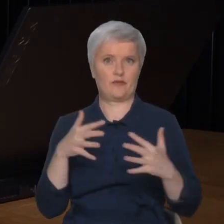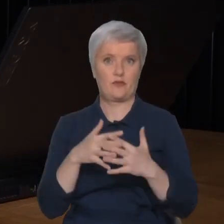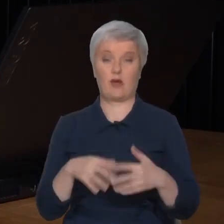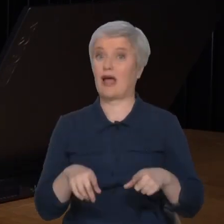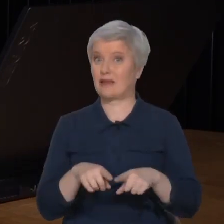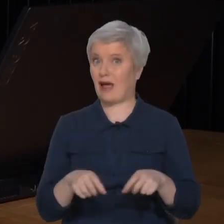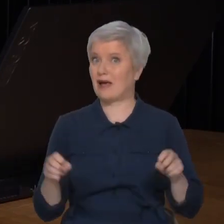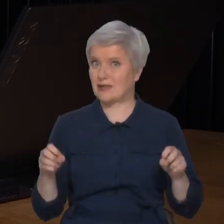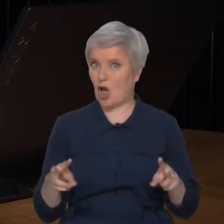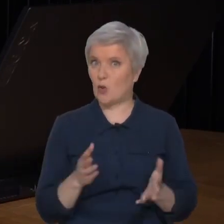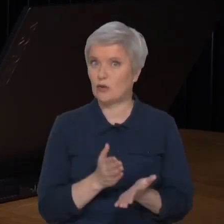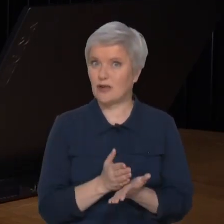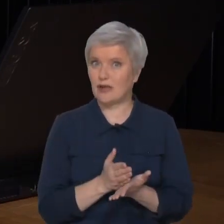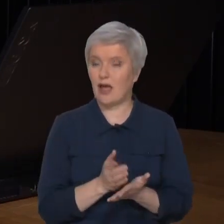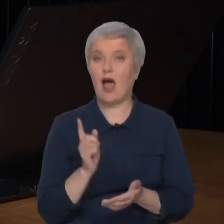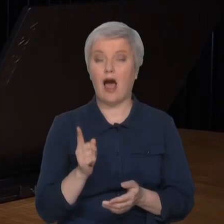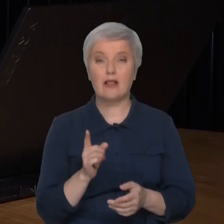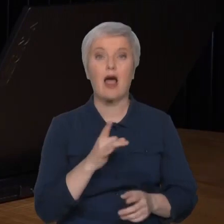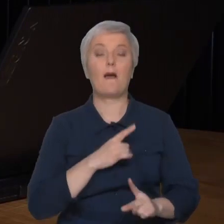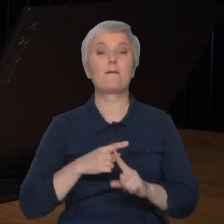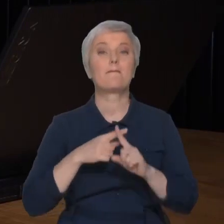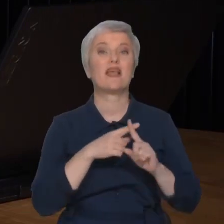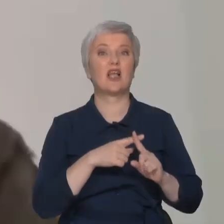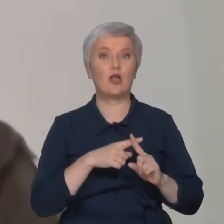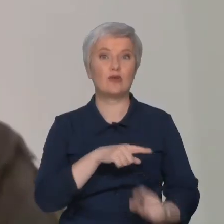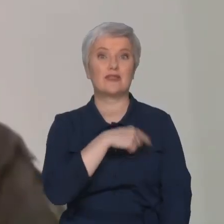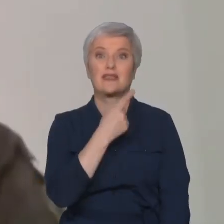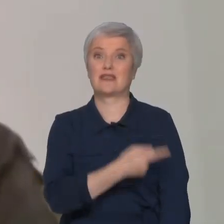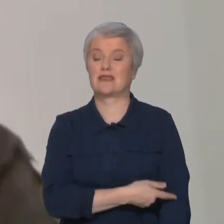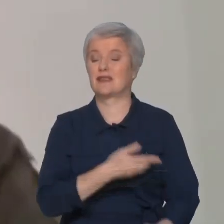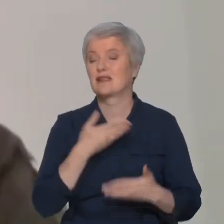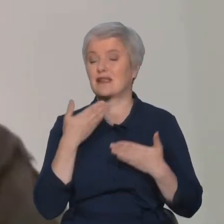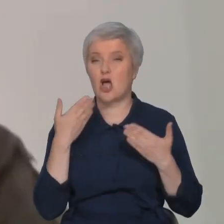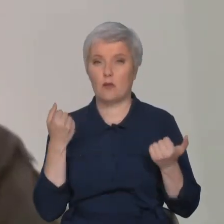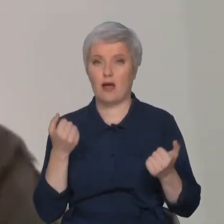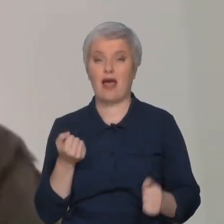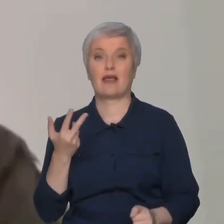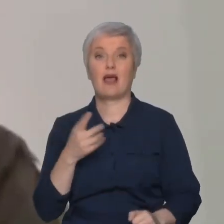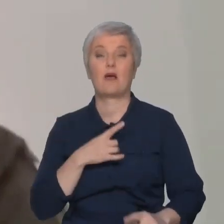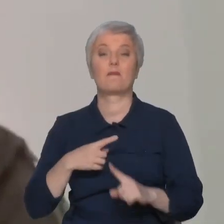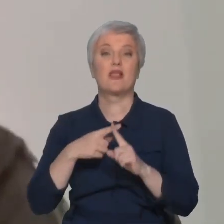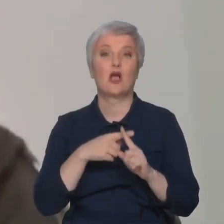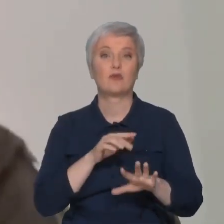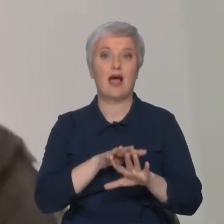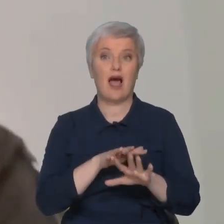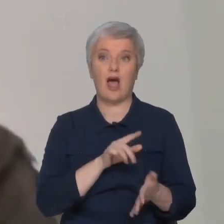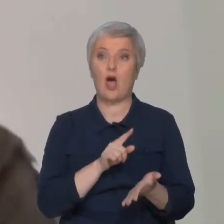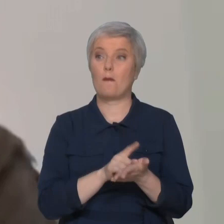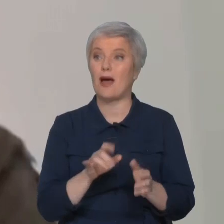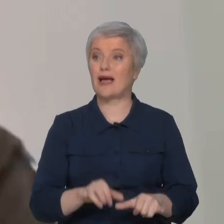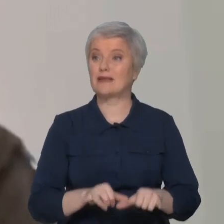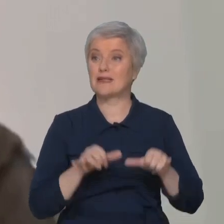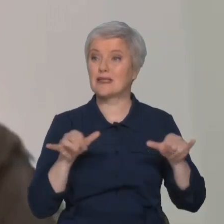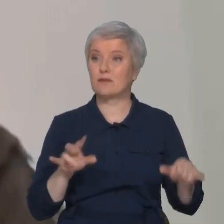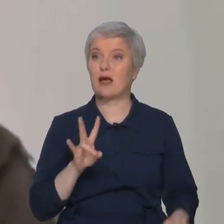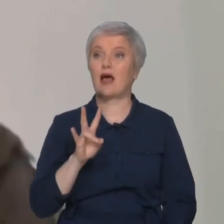Олександр Мотузяник. Але білоруси для цього сил не мають. Кількість білоруської армії має збільшитися майже на